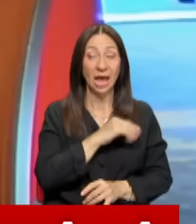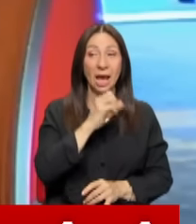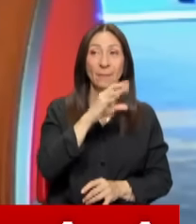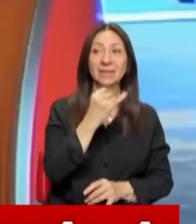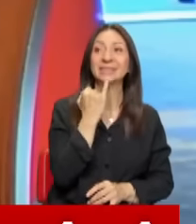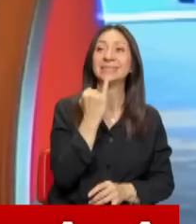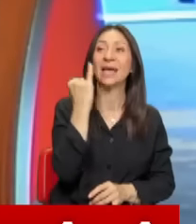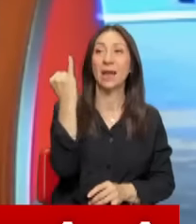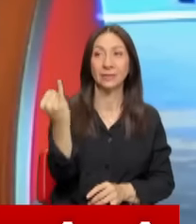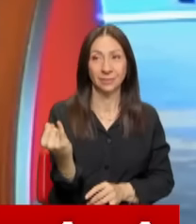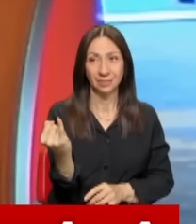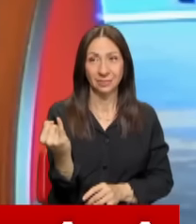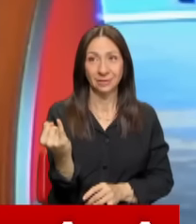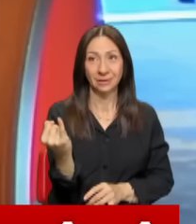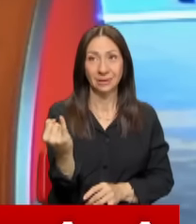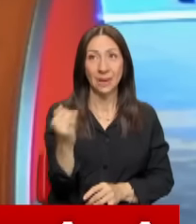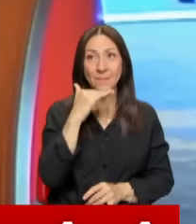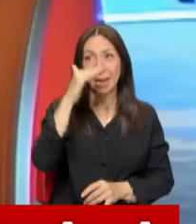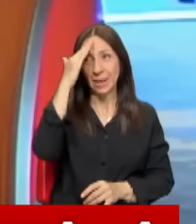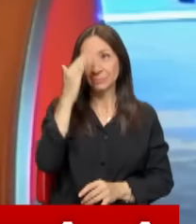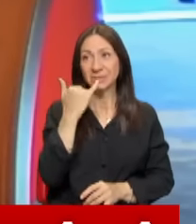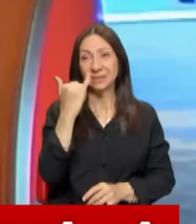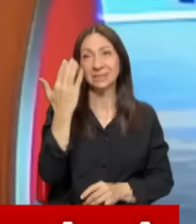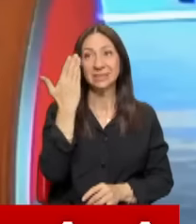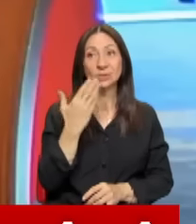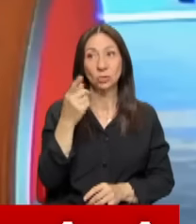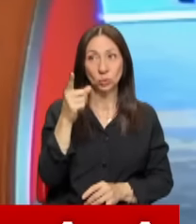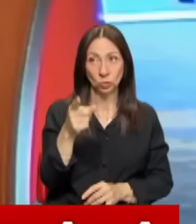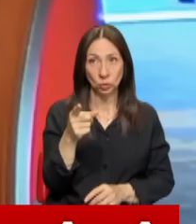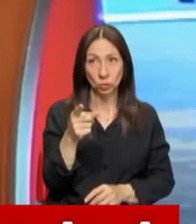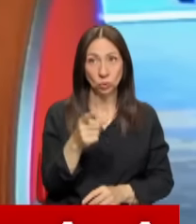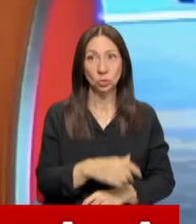AK Parti'yi ziyaretini, bayram ziyaretini izliyorsunuz.